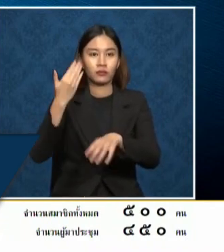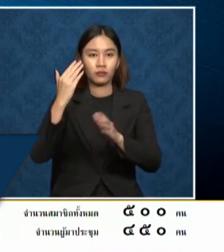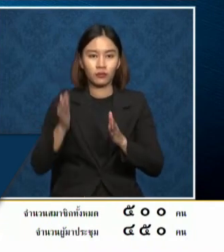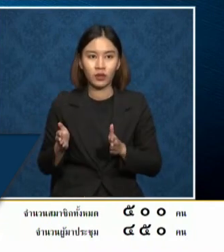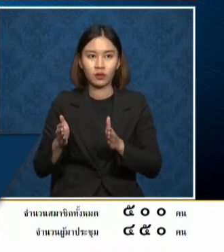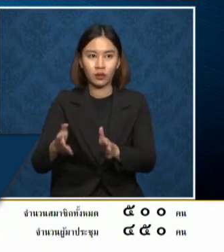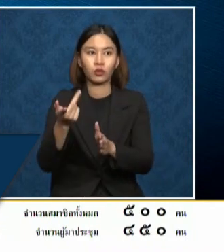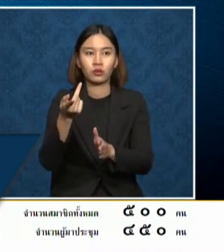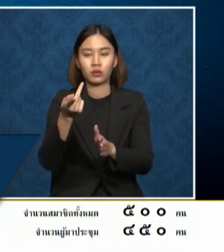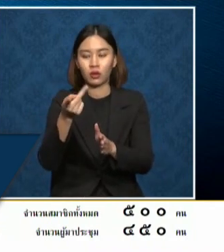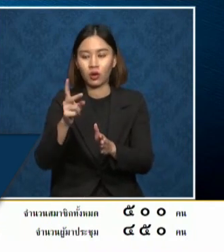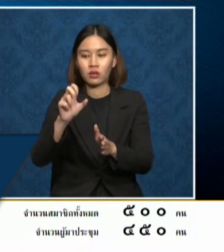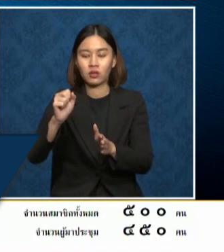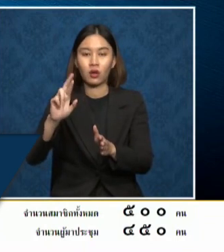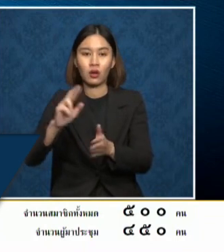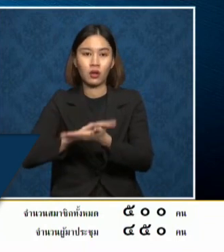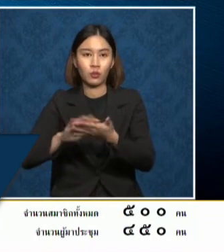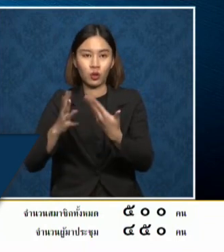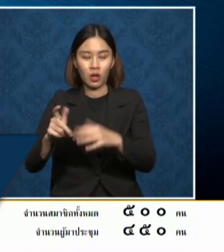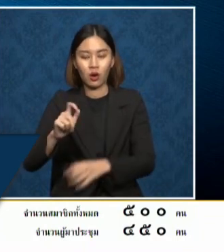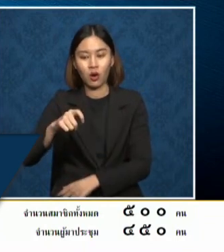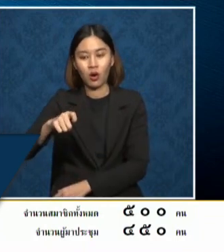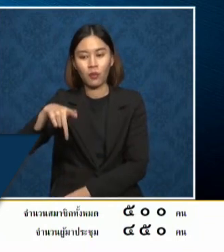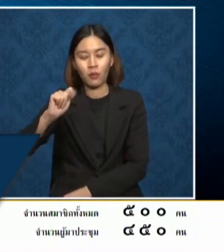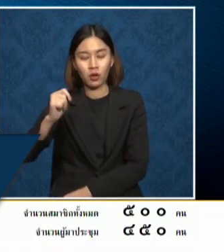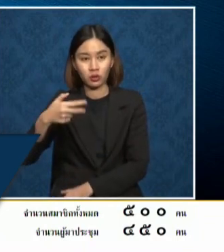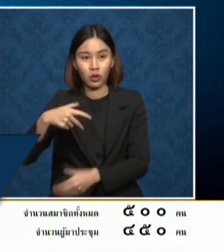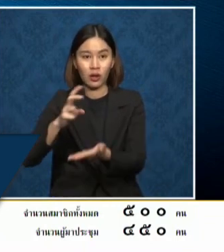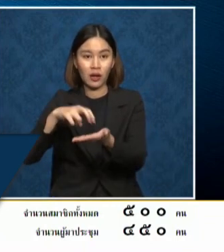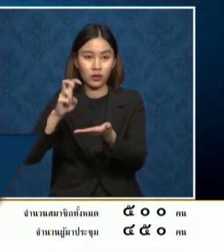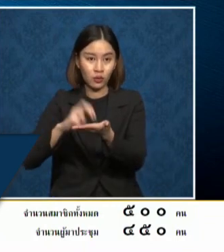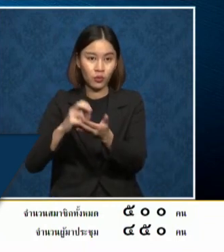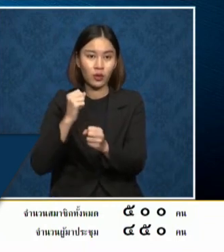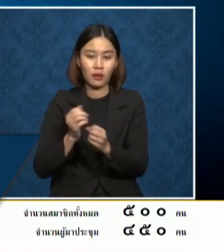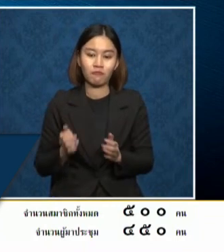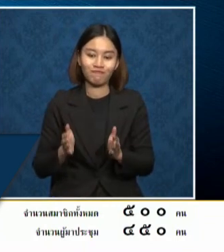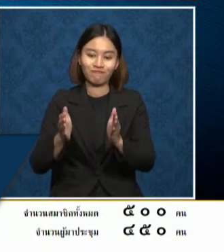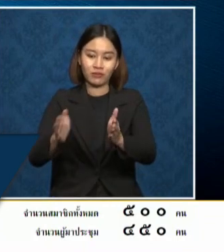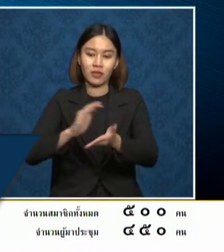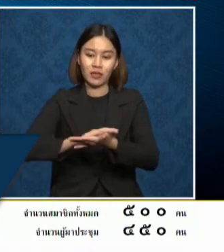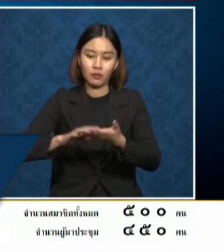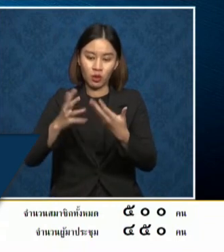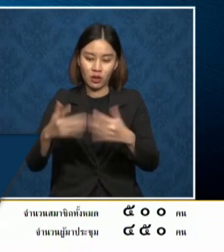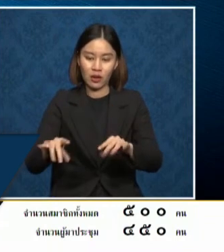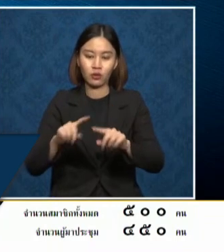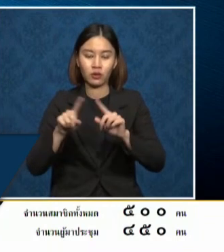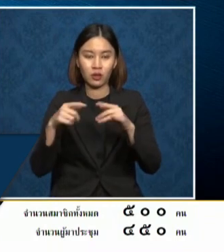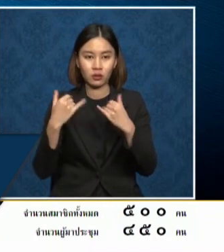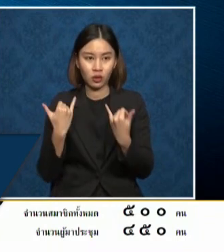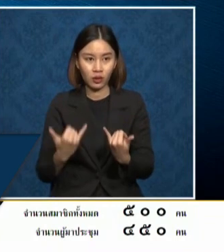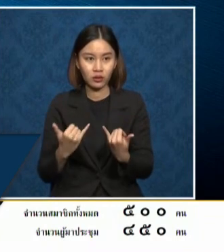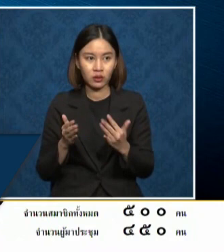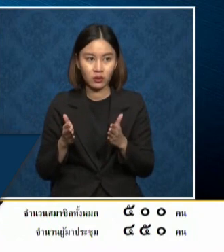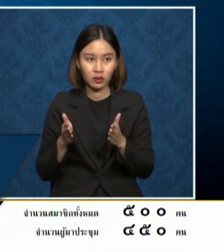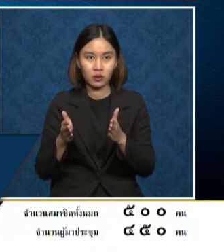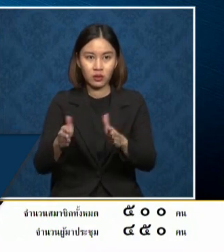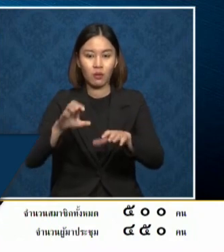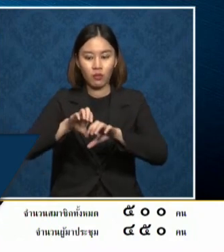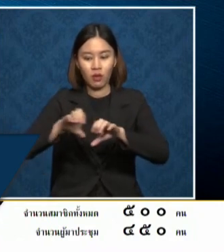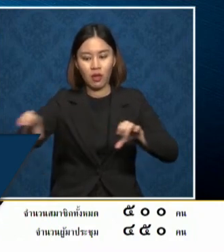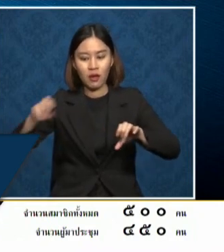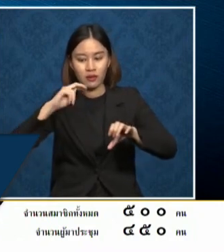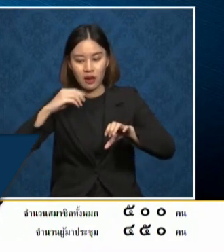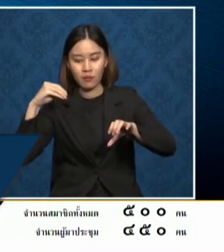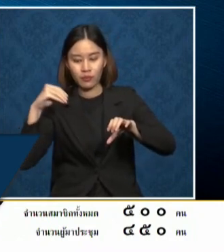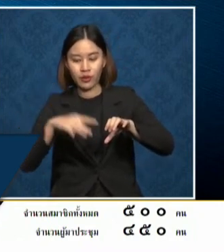คสลแล้วท้องถิ่นได้อนุมัติในการทำถนนคอนกรีตเรียบร้อยแล้วแต่ตอนเค่ะไม่มีรางระมระบายน้ำ